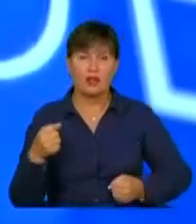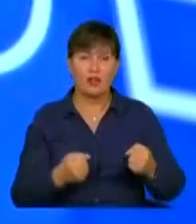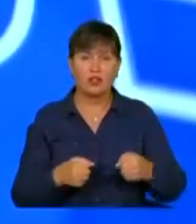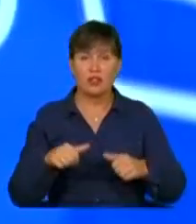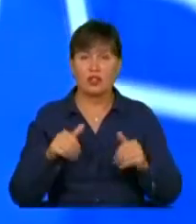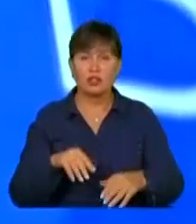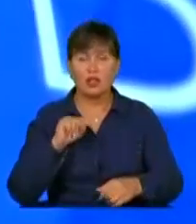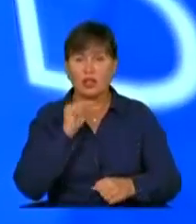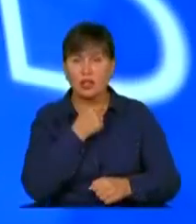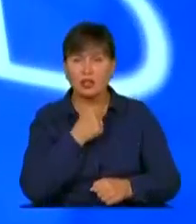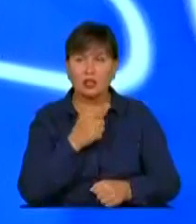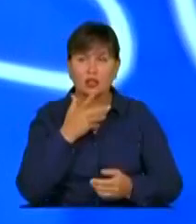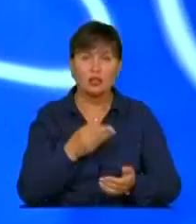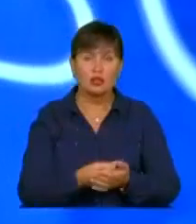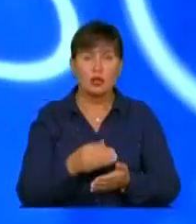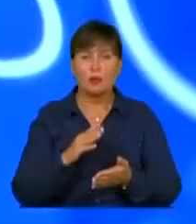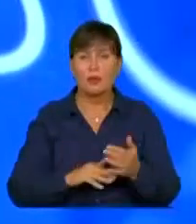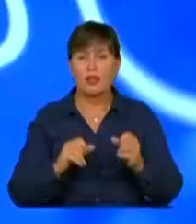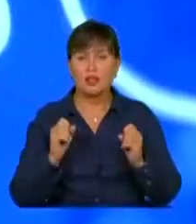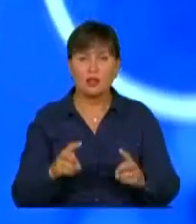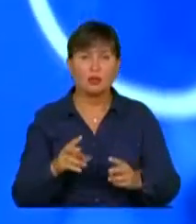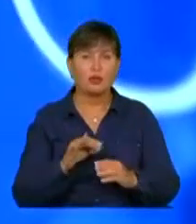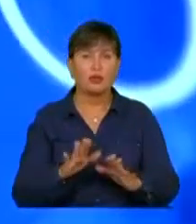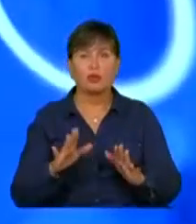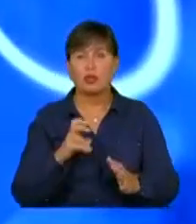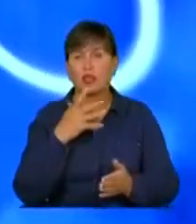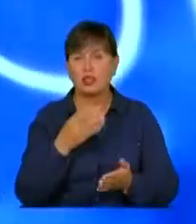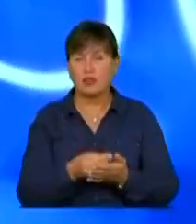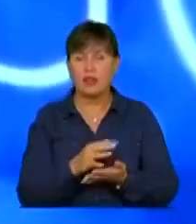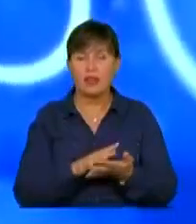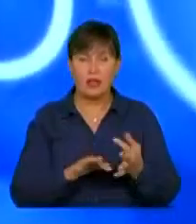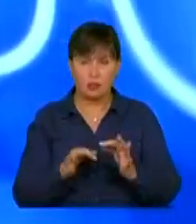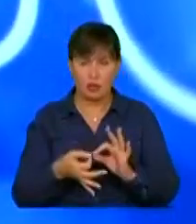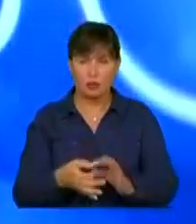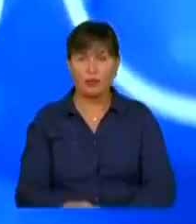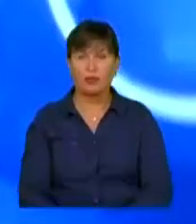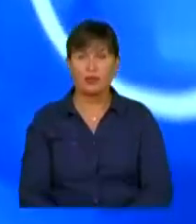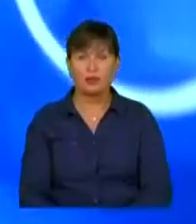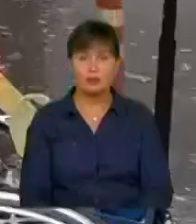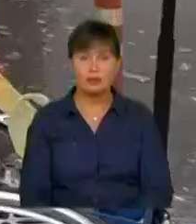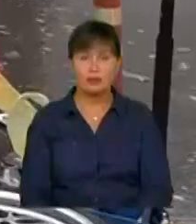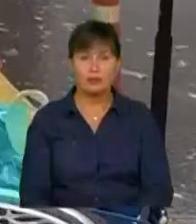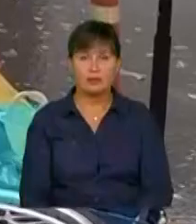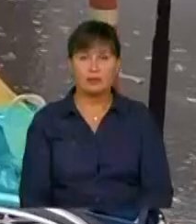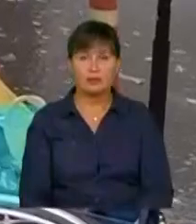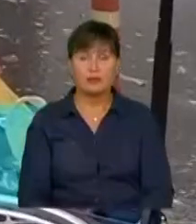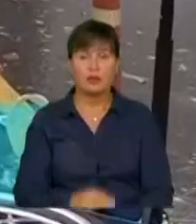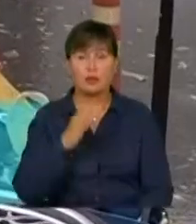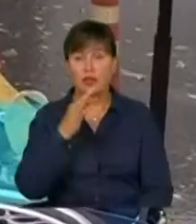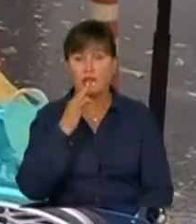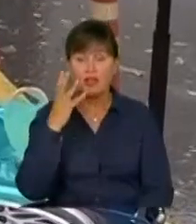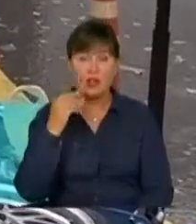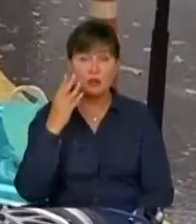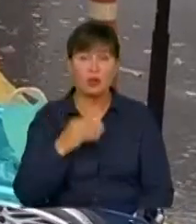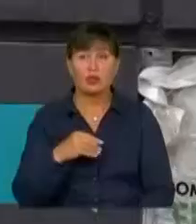решают экономить на собственной безопасности и не только на своей, выясняла Дина Жанабекова. С раннего утра в